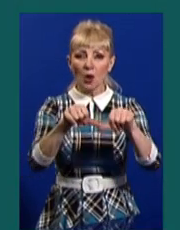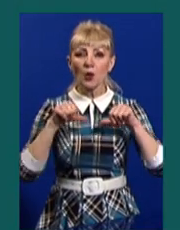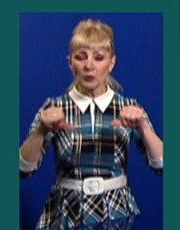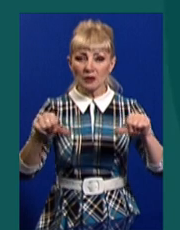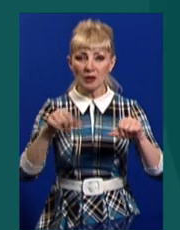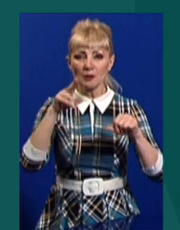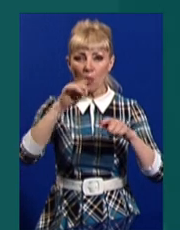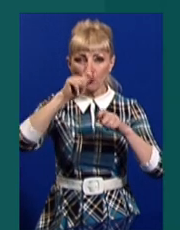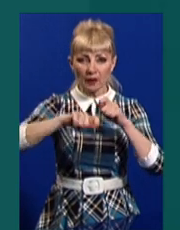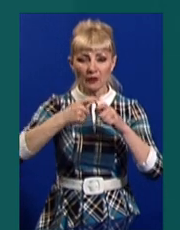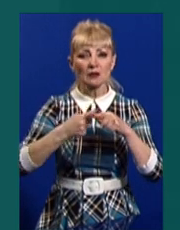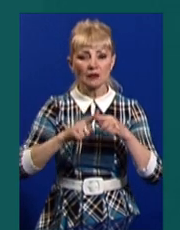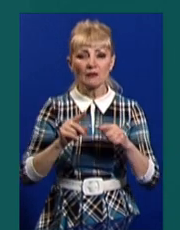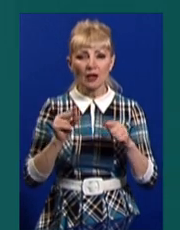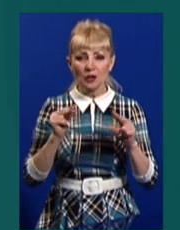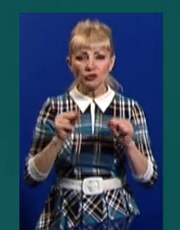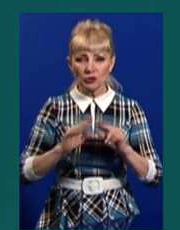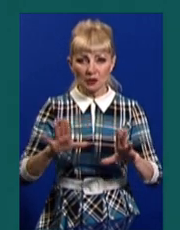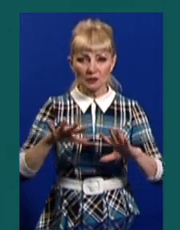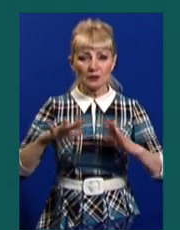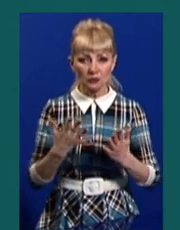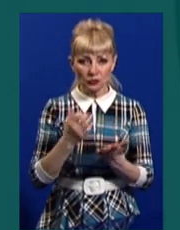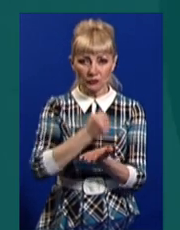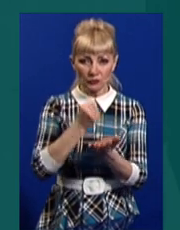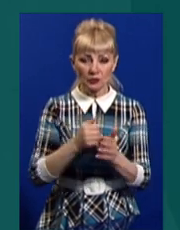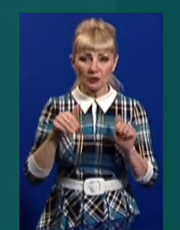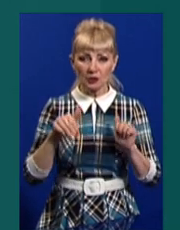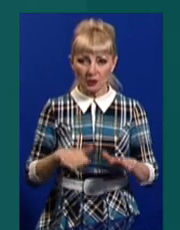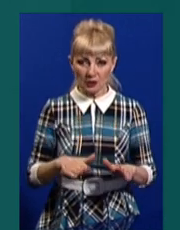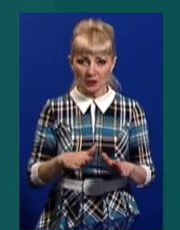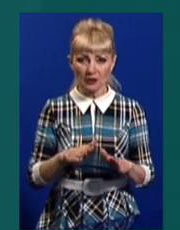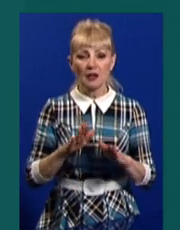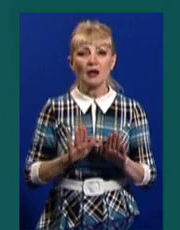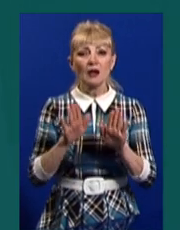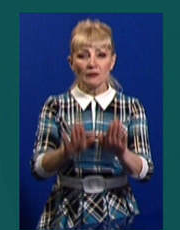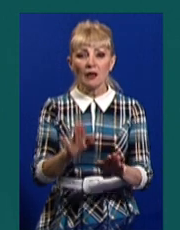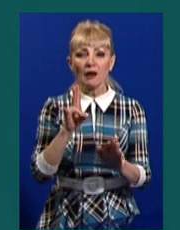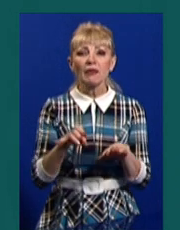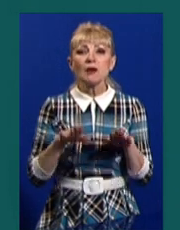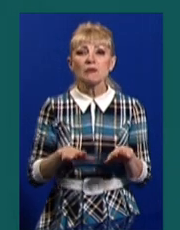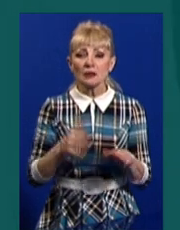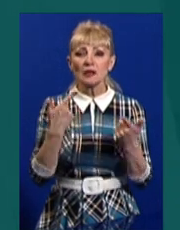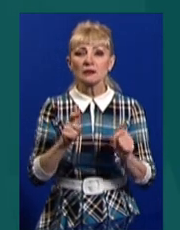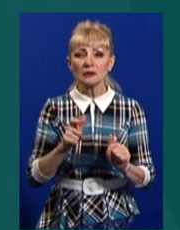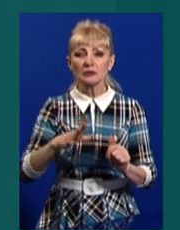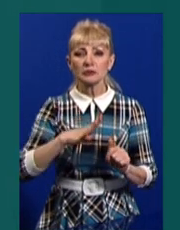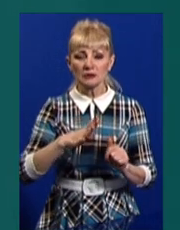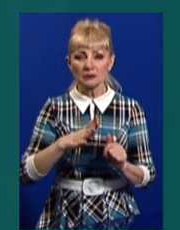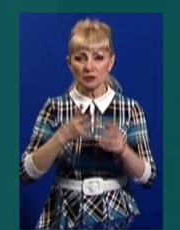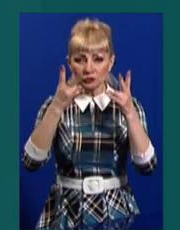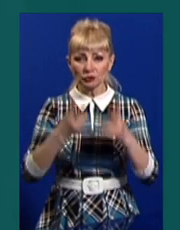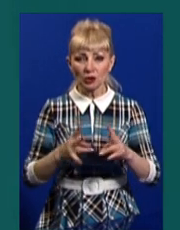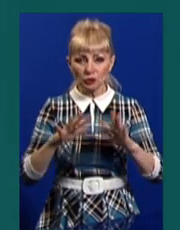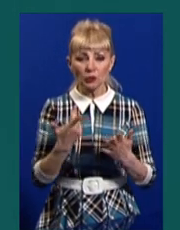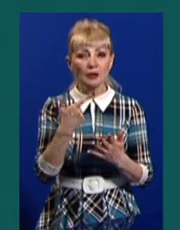розслідування даного нещасного випадку. Прийнято рішення завтра виїхати на місце нещасного випадку. Будуть